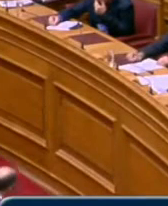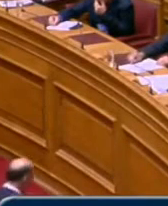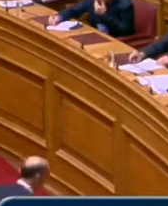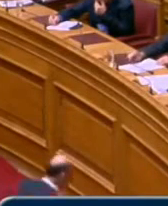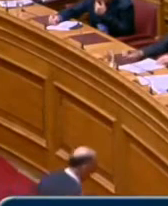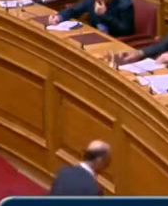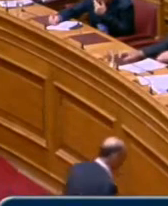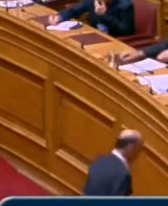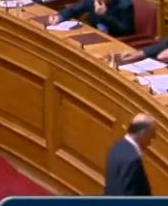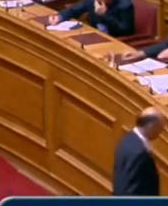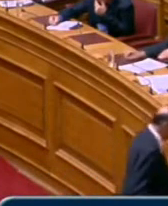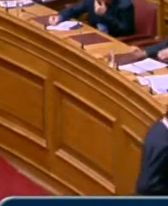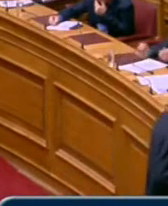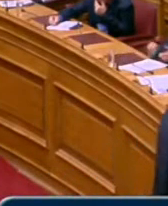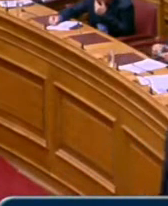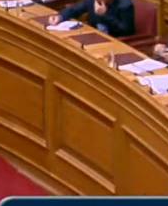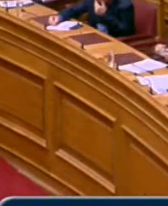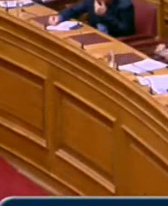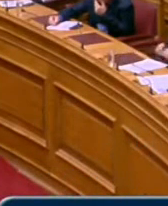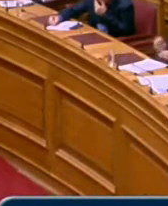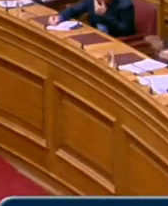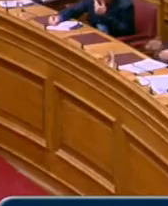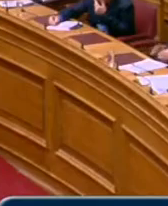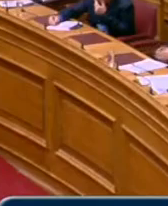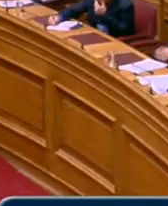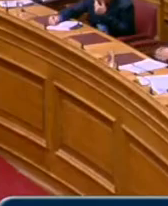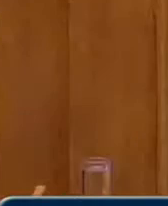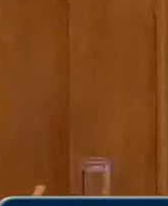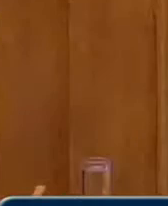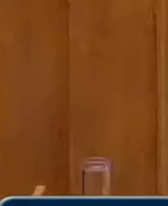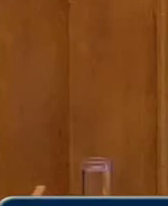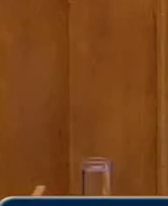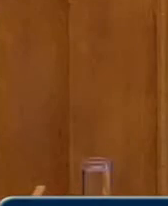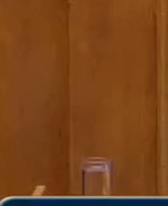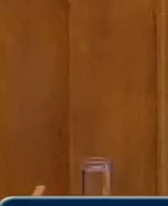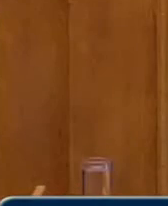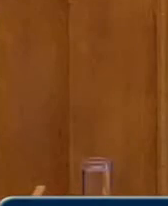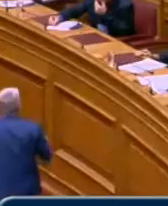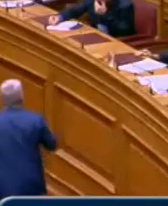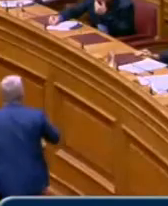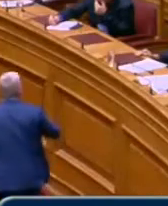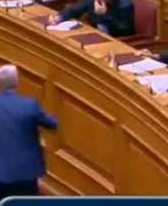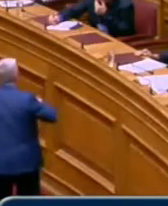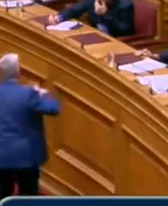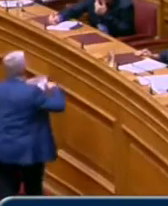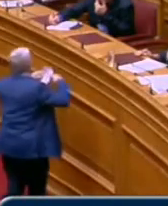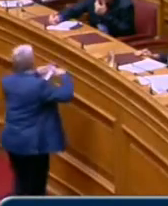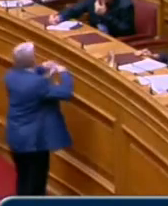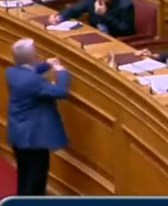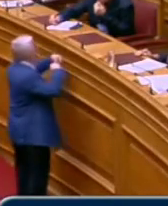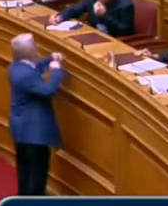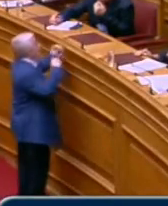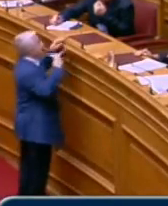Κύριε Πρόεδρε, κυρίες και κύριοι συνάδελφοι, καθώς προχωράμε προς την ολοκλήρωση της διαδικασίας αυτής της τετραήμερης μαζί